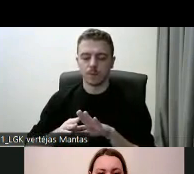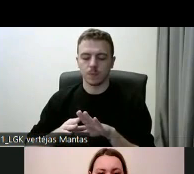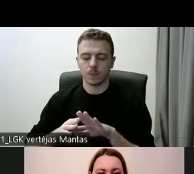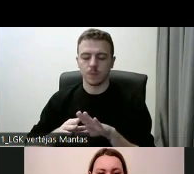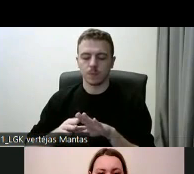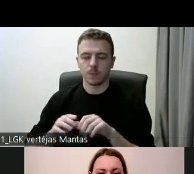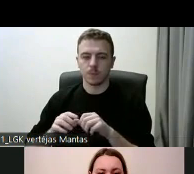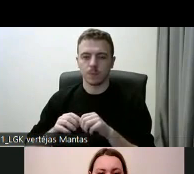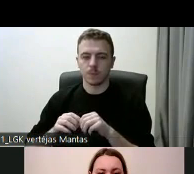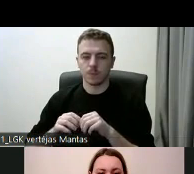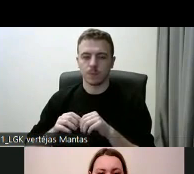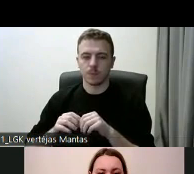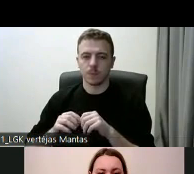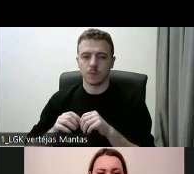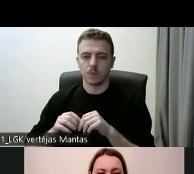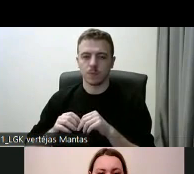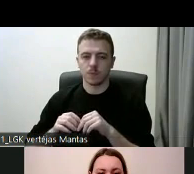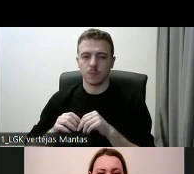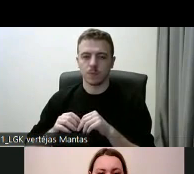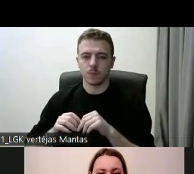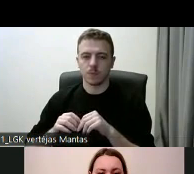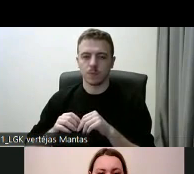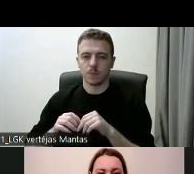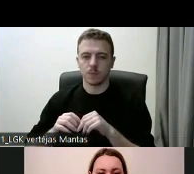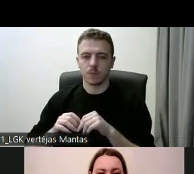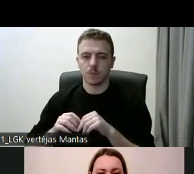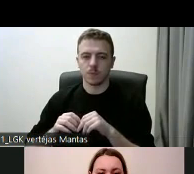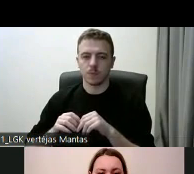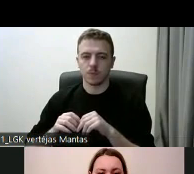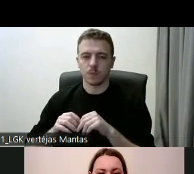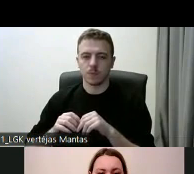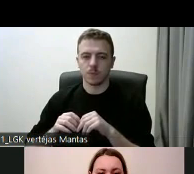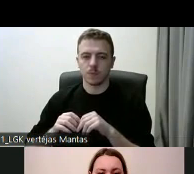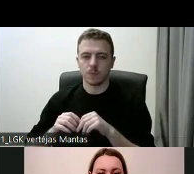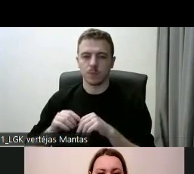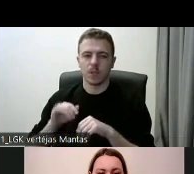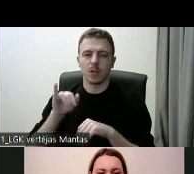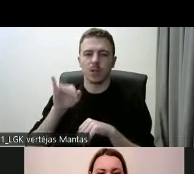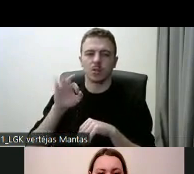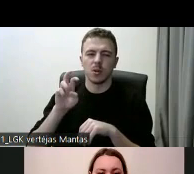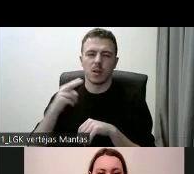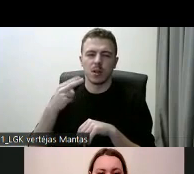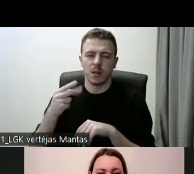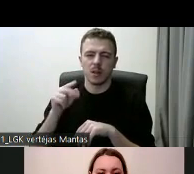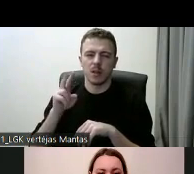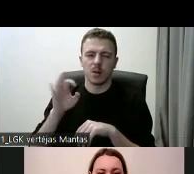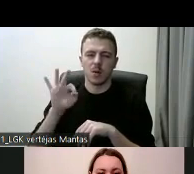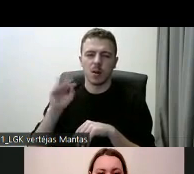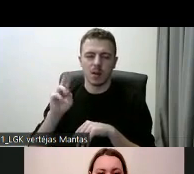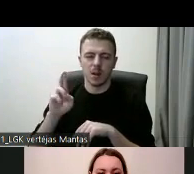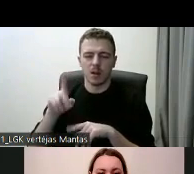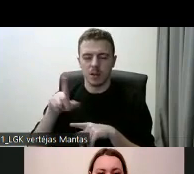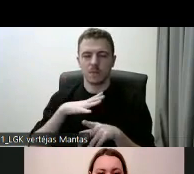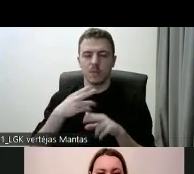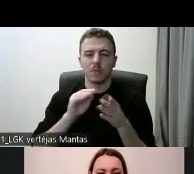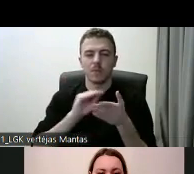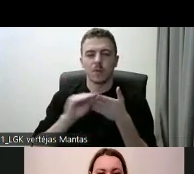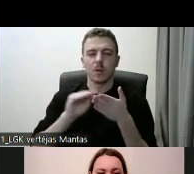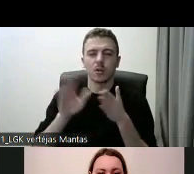Koteris. Ir jis rašė apie pokyčių sistemas. Tai reiškia, pirmiausia, mes turime sukurti